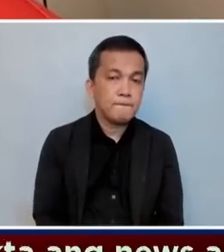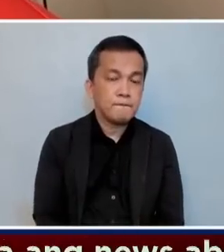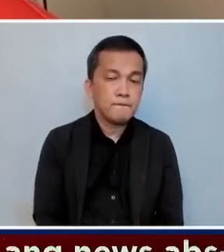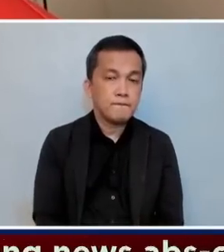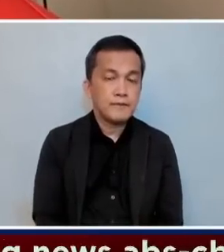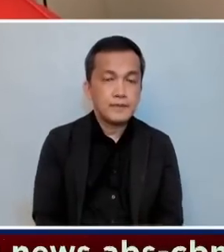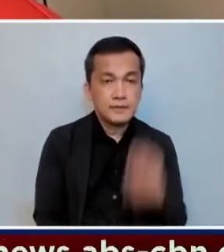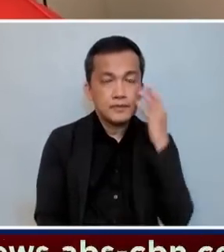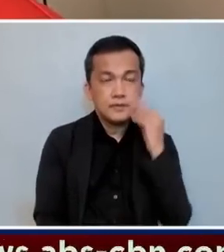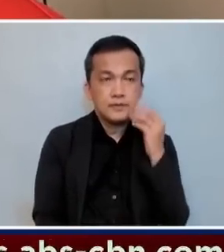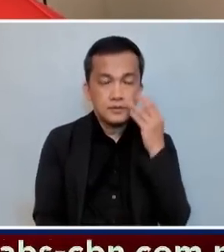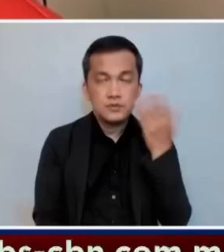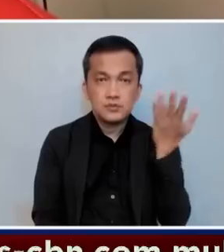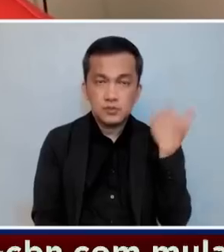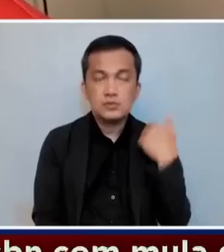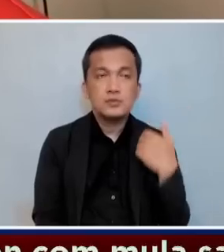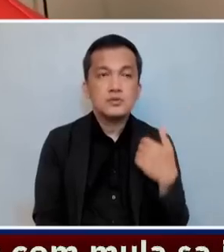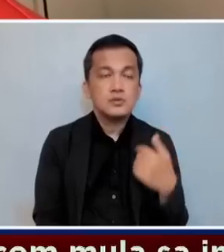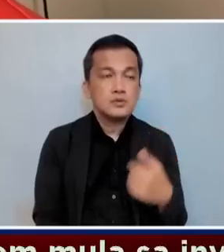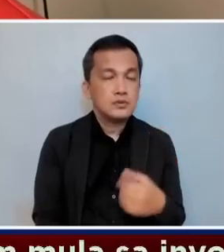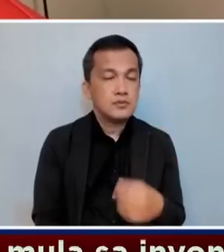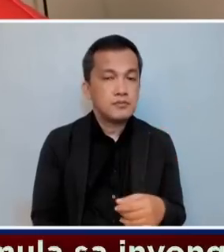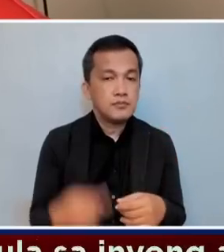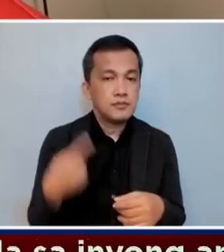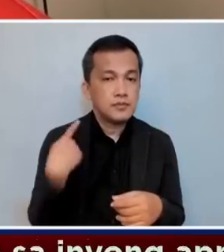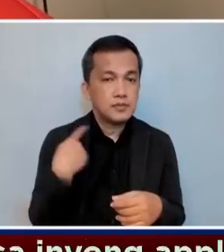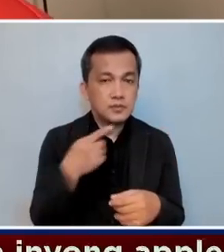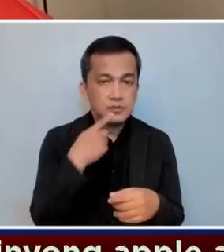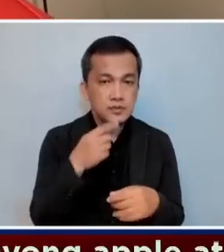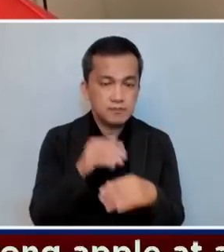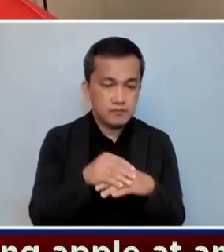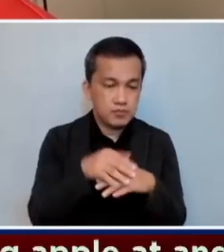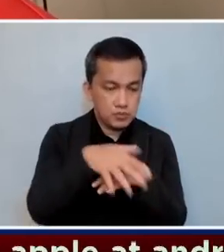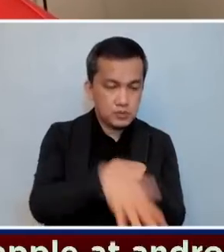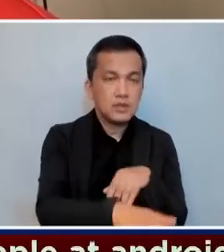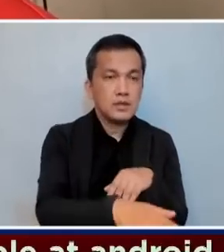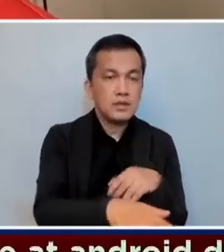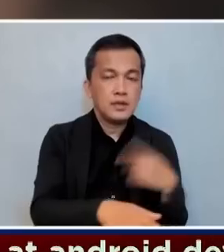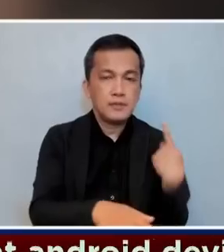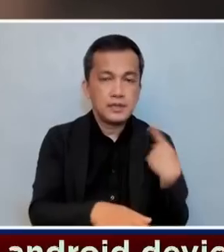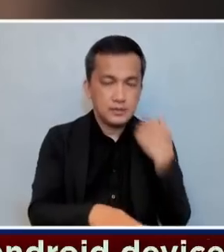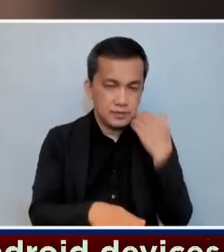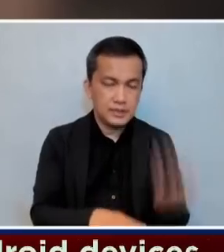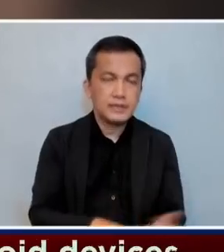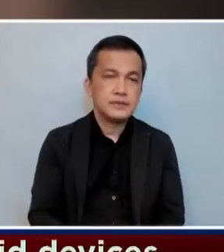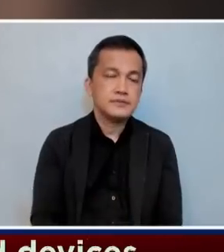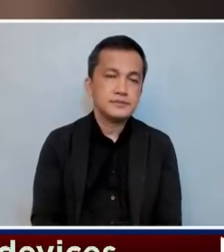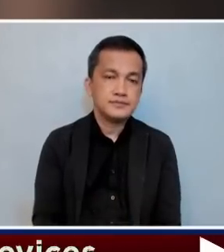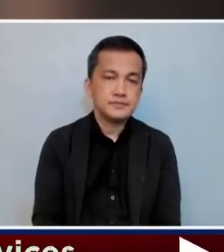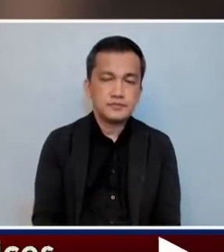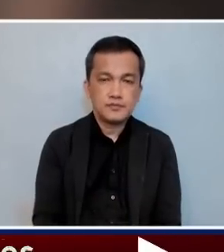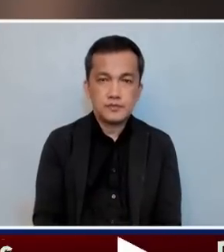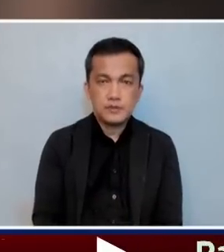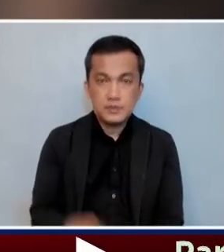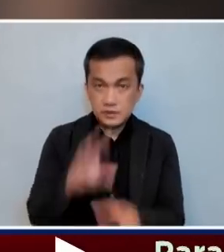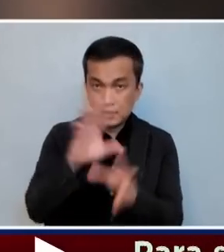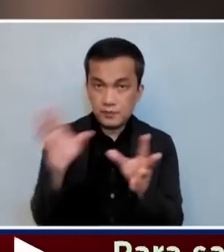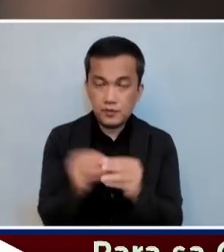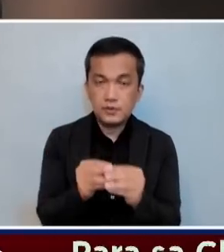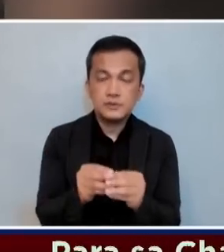experience nung Ulysses na merong natabunan, may namatay, may casualty sa amin. Sa kabuuan,